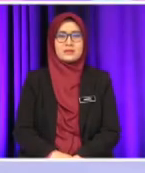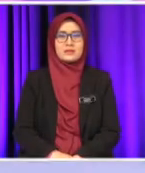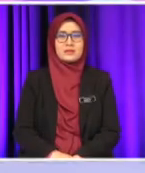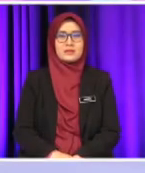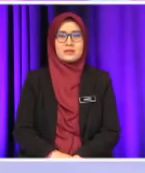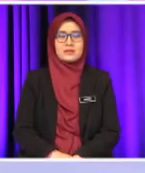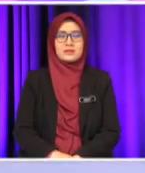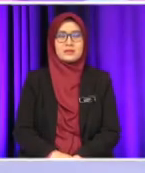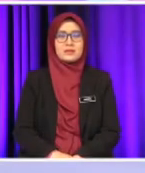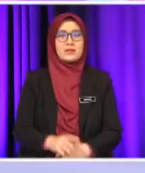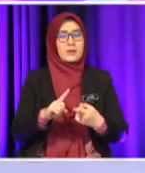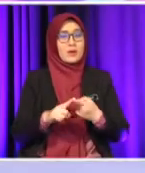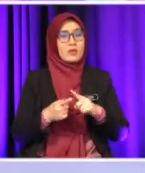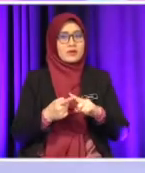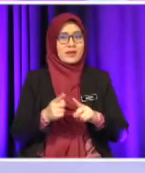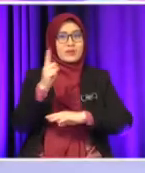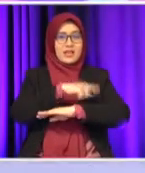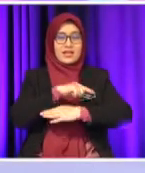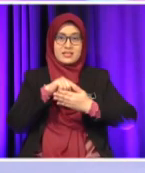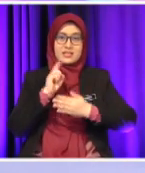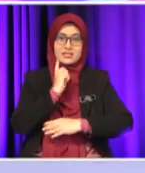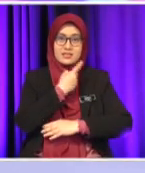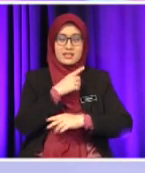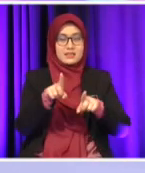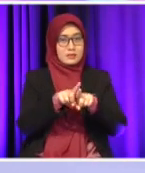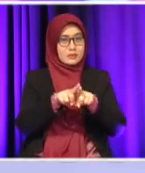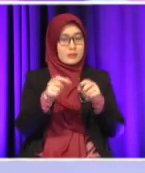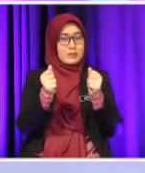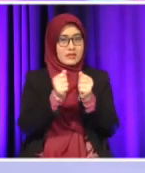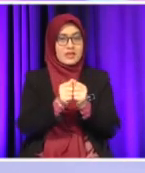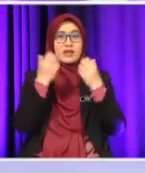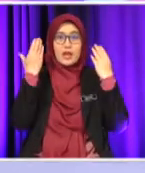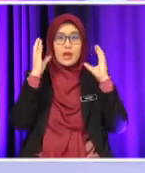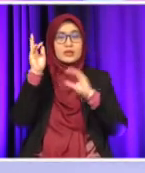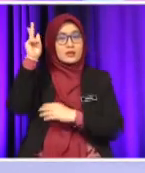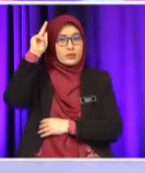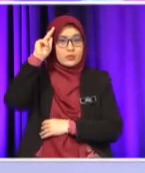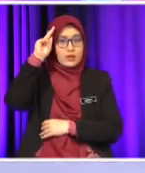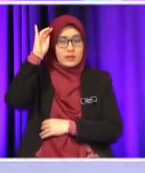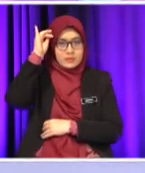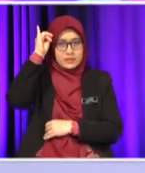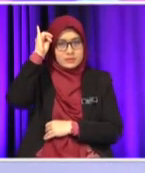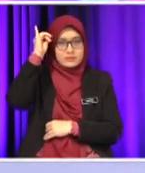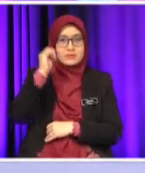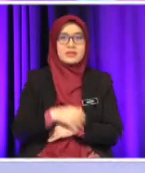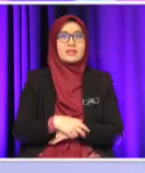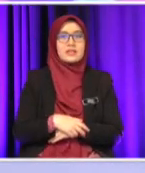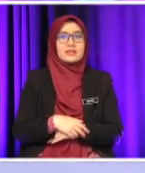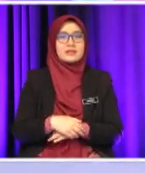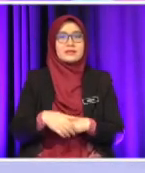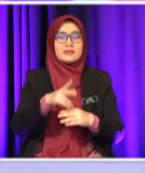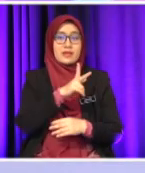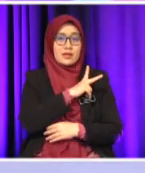oke kawan-kawan Hari ini kita bersama dengan cekgu Kamal Ismail merupakan ketua panitia